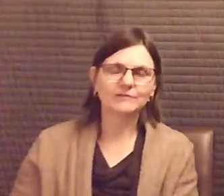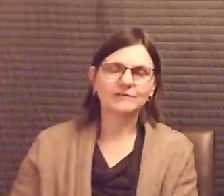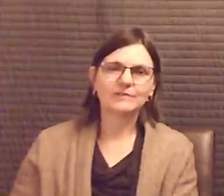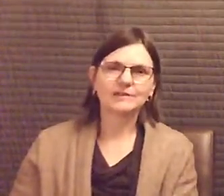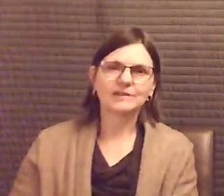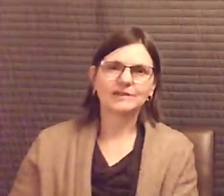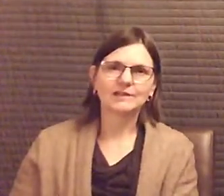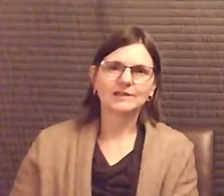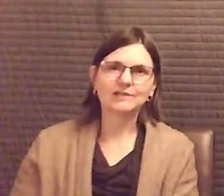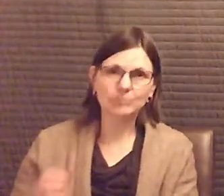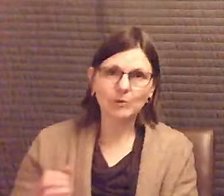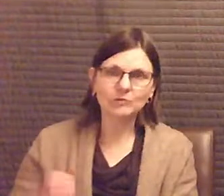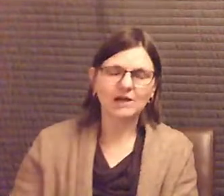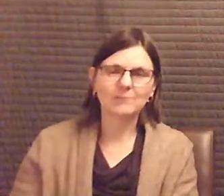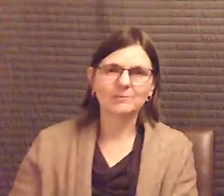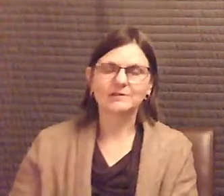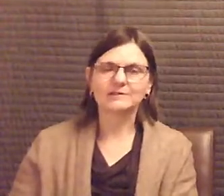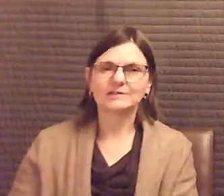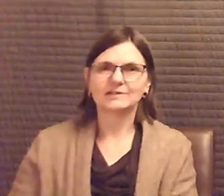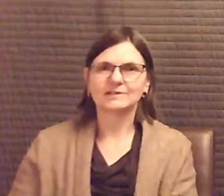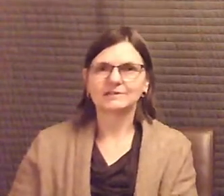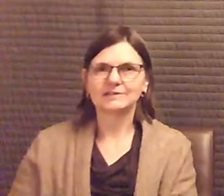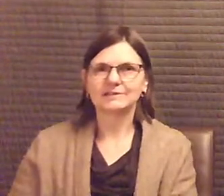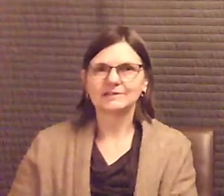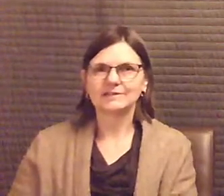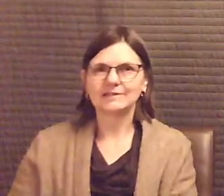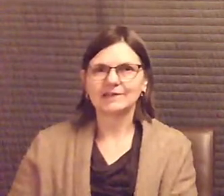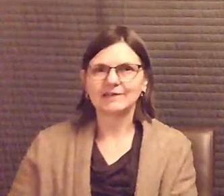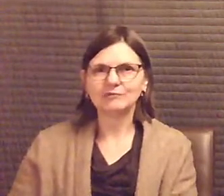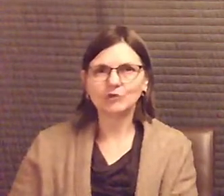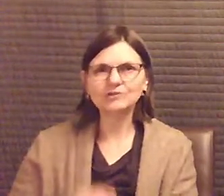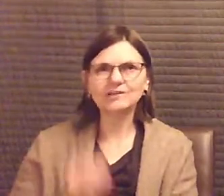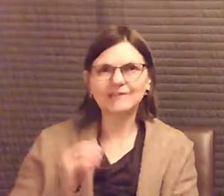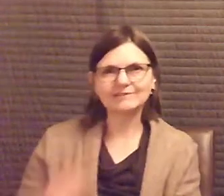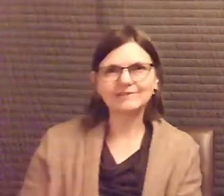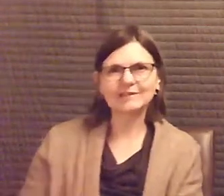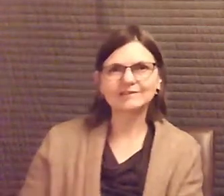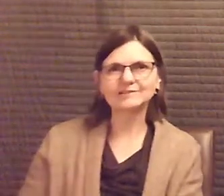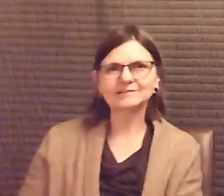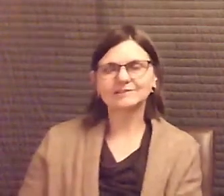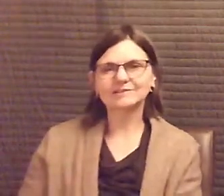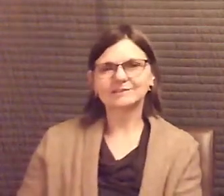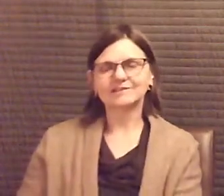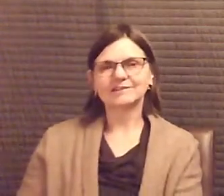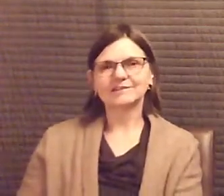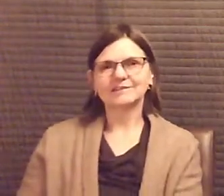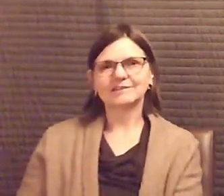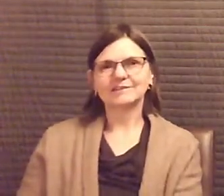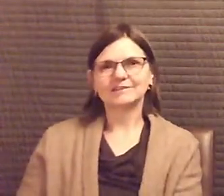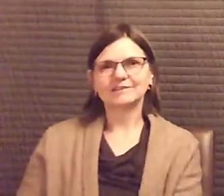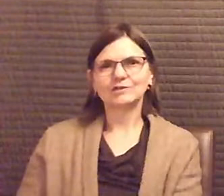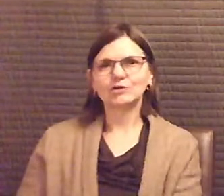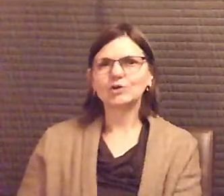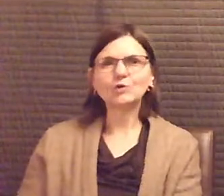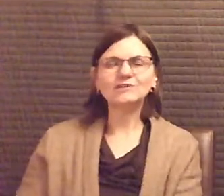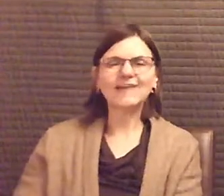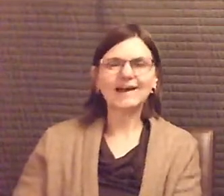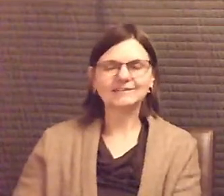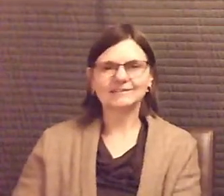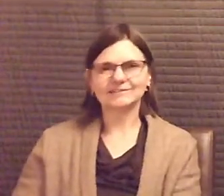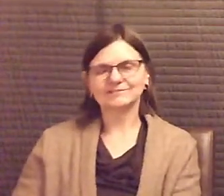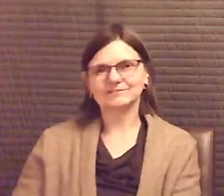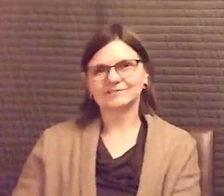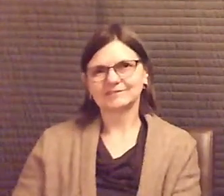is een mes is een boodschap die kleur in de hoop en verkondigd aan de wereld excellentie de grote